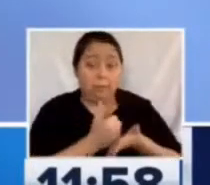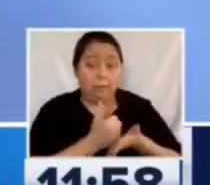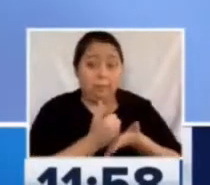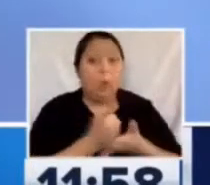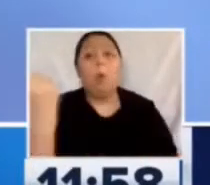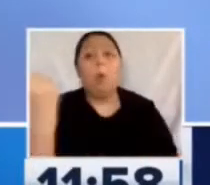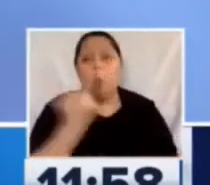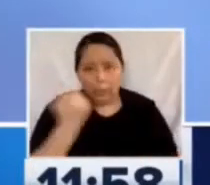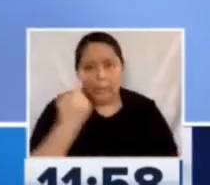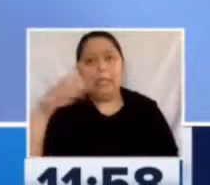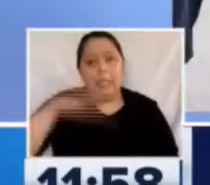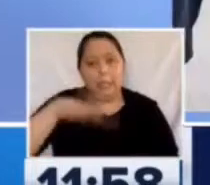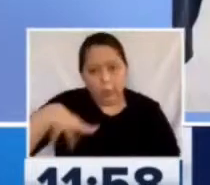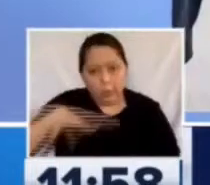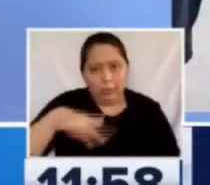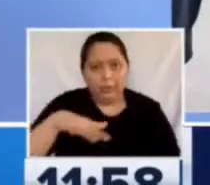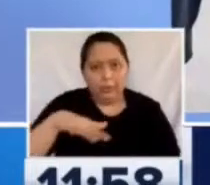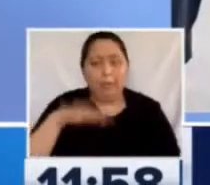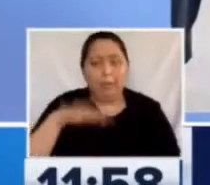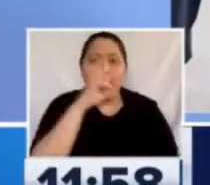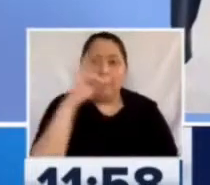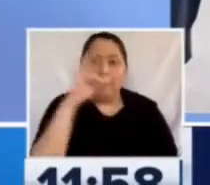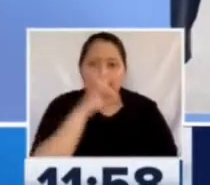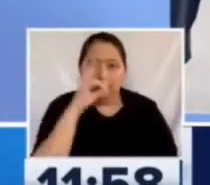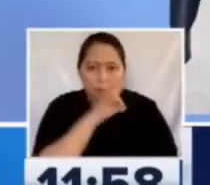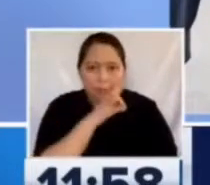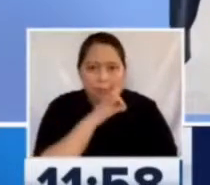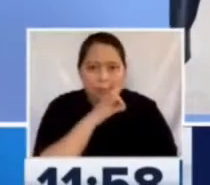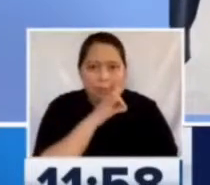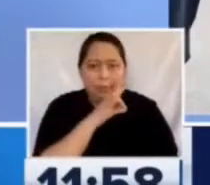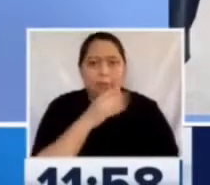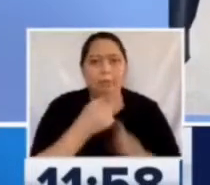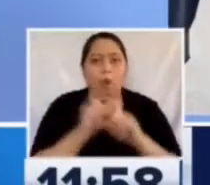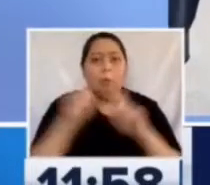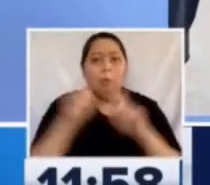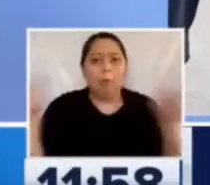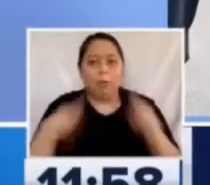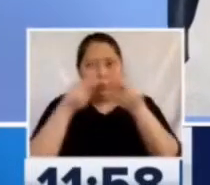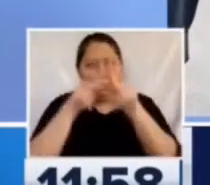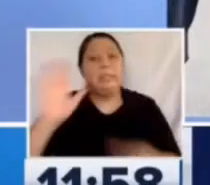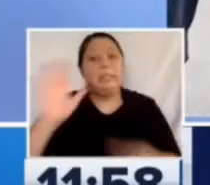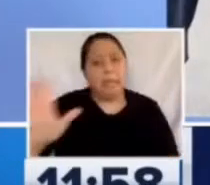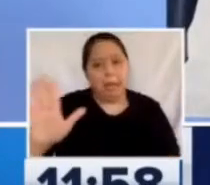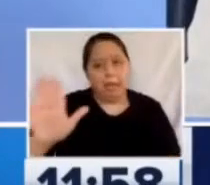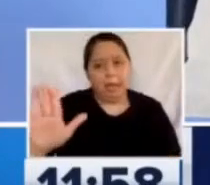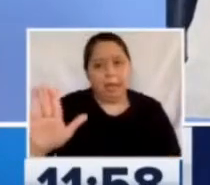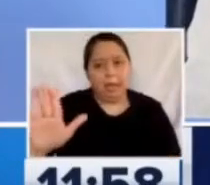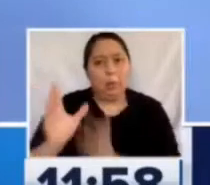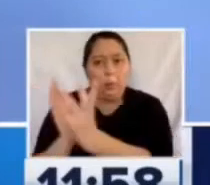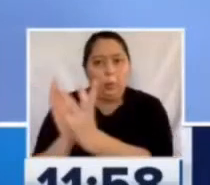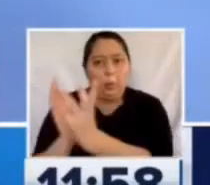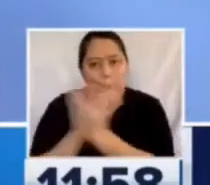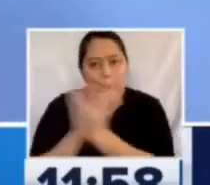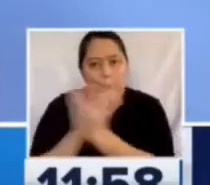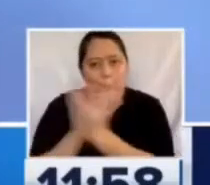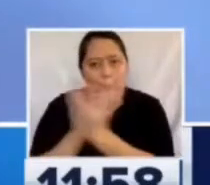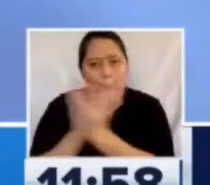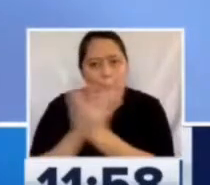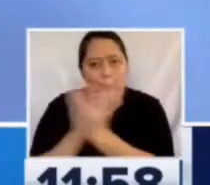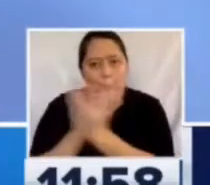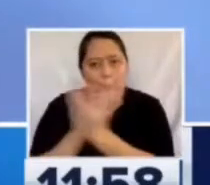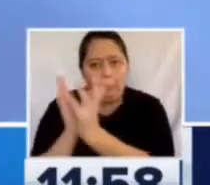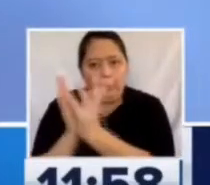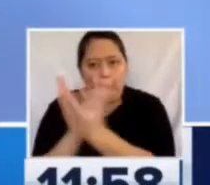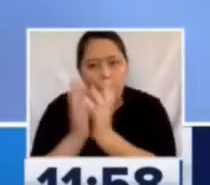sana yung sa COVID nagkaisa kami, even there are some differences, pero aside po namin yon. Pero nung